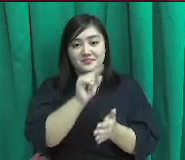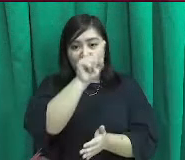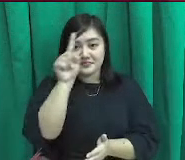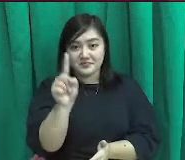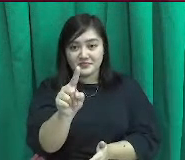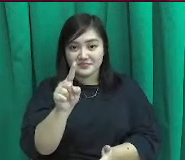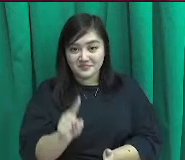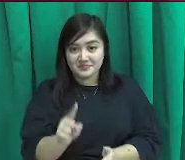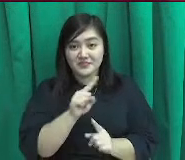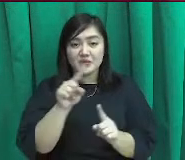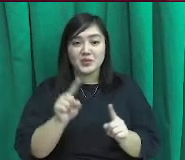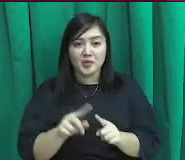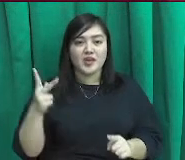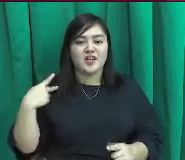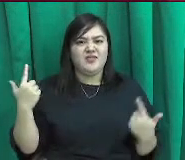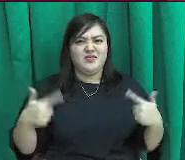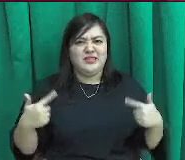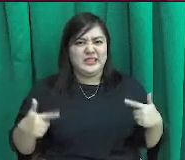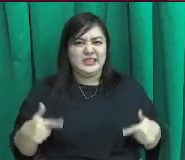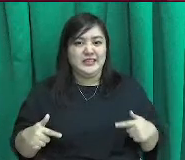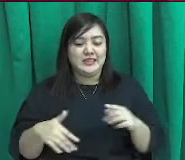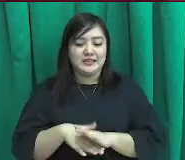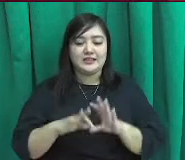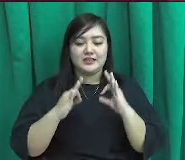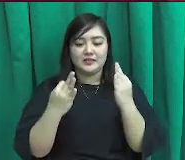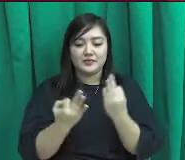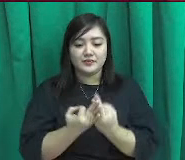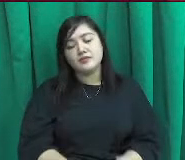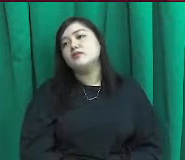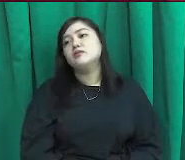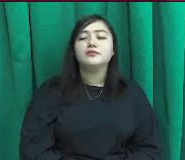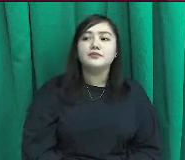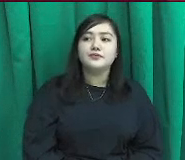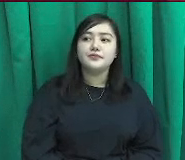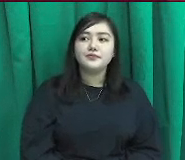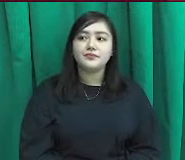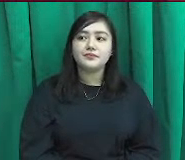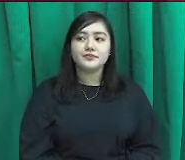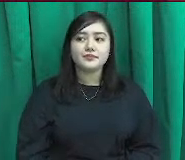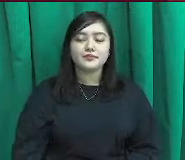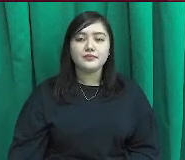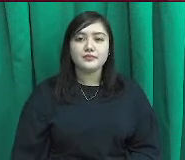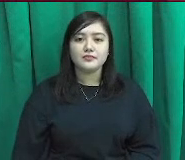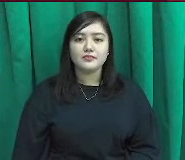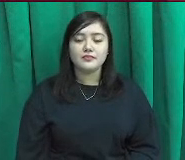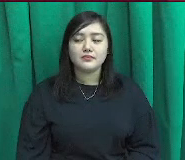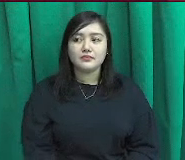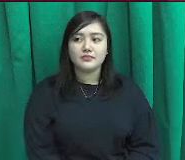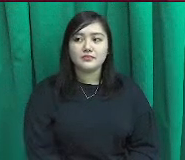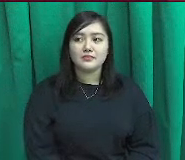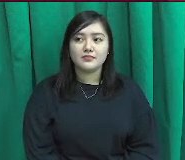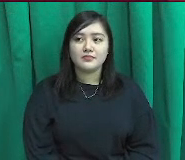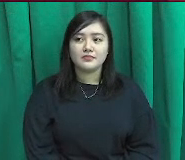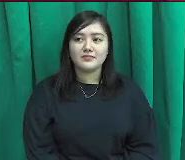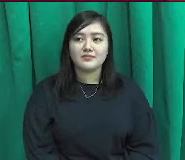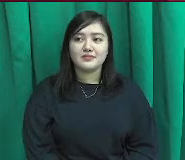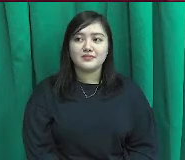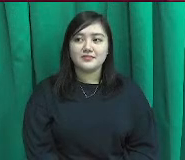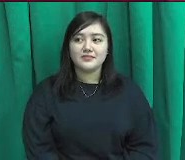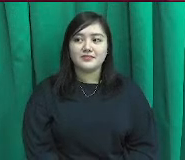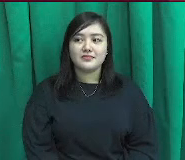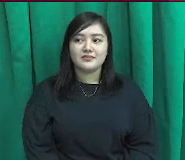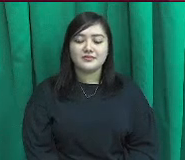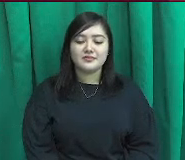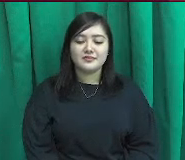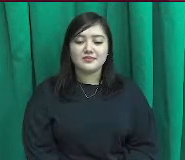Asan ang Diyos? Realidad yan. Oh. Ang masaklap nito, puro bangayan. Oo, oh, puro bangayan. Nasa loob ng tahanan yan, samantalang pwede nung naman